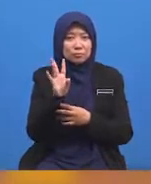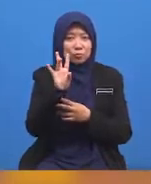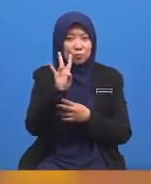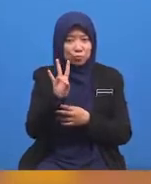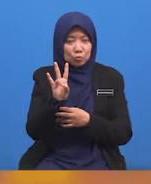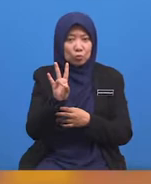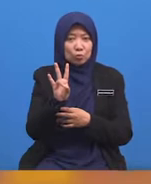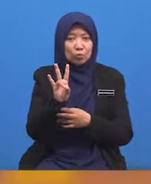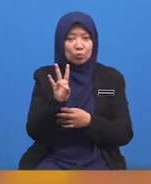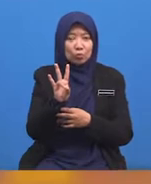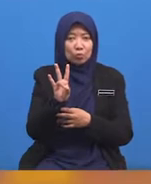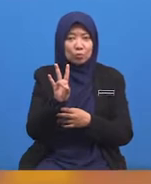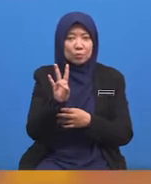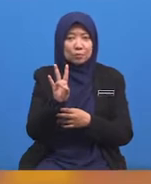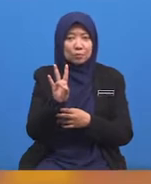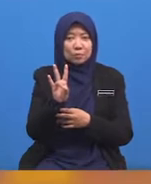tujuh,